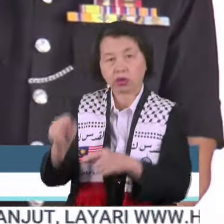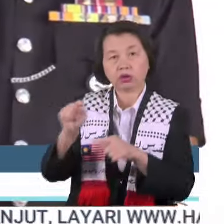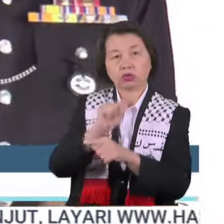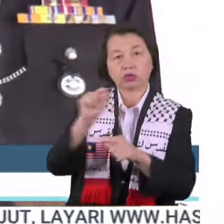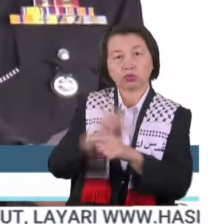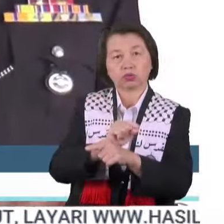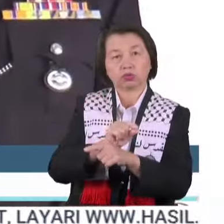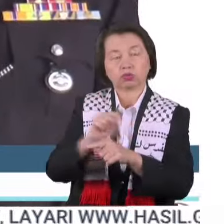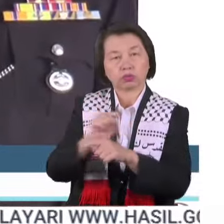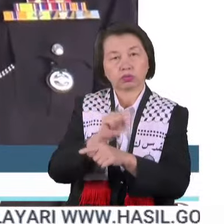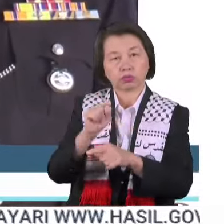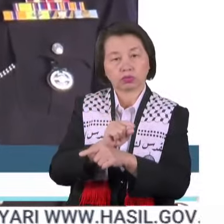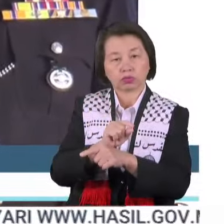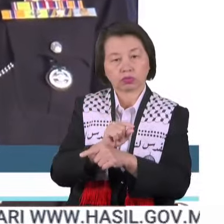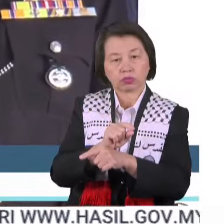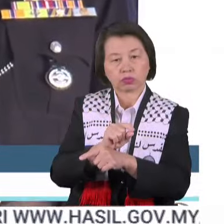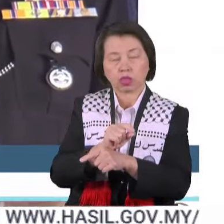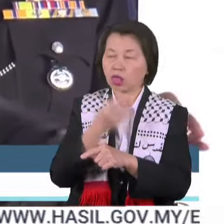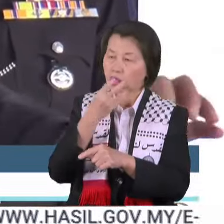menggunakan